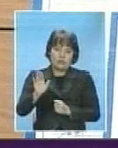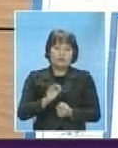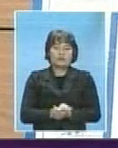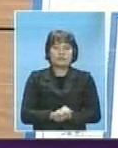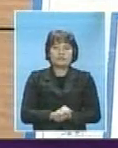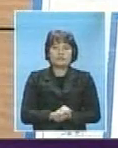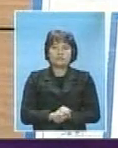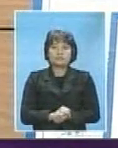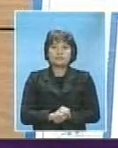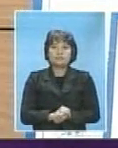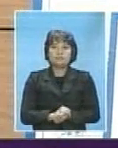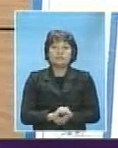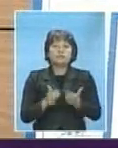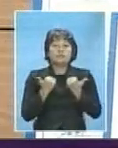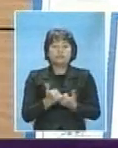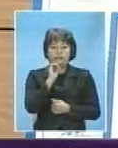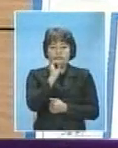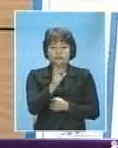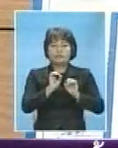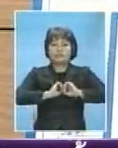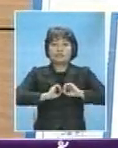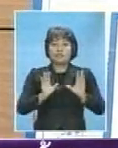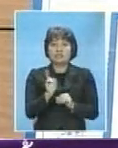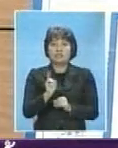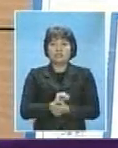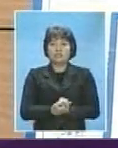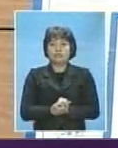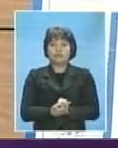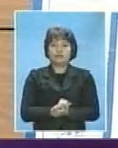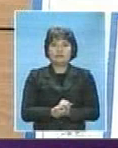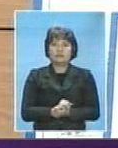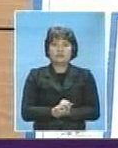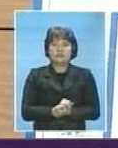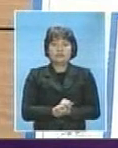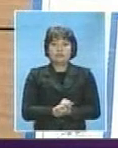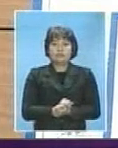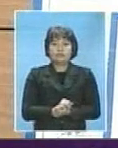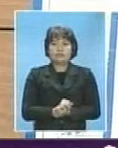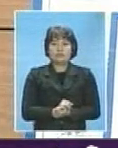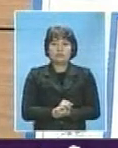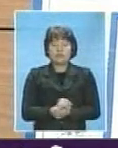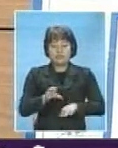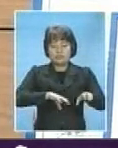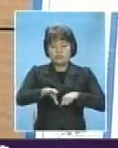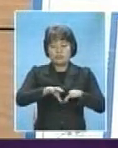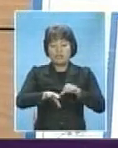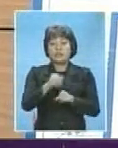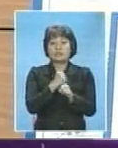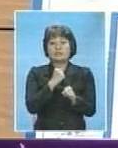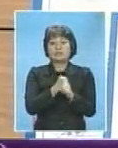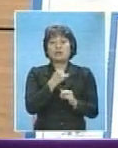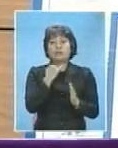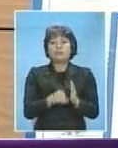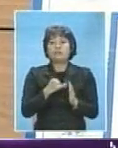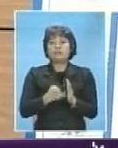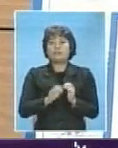ะเรียนว่าสิ่งที่ยืนยันและมีความชัดเจนมากของกรณีที่เกิดขึ้นจากความผิดพลาดในการบริหารงานนั้นก็คือกร